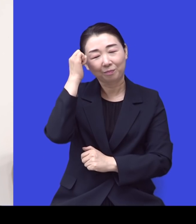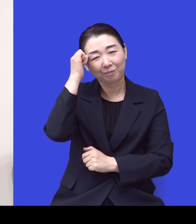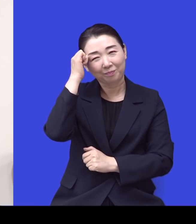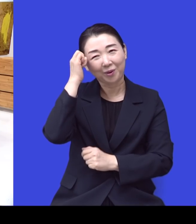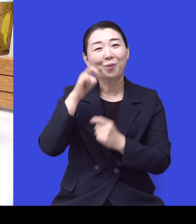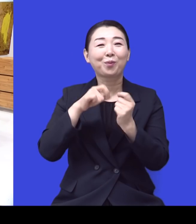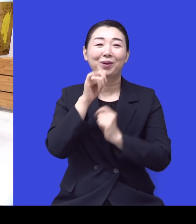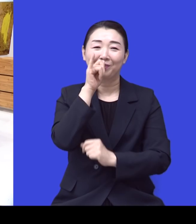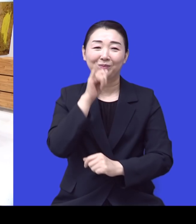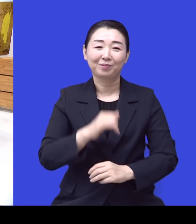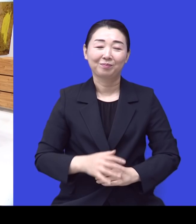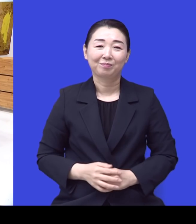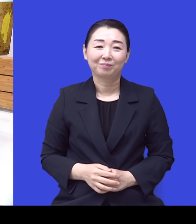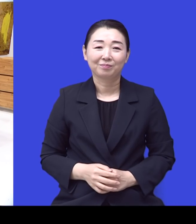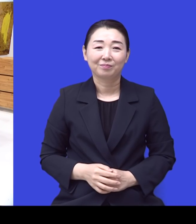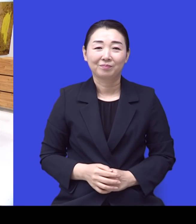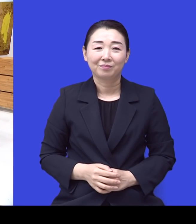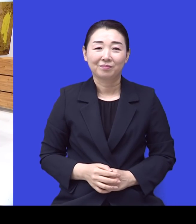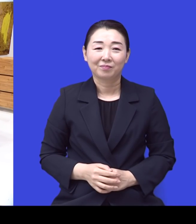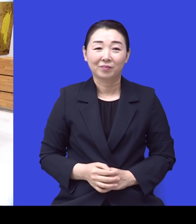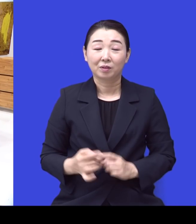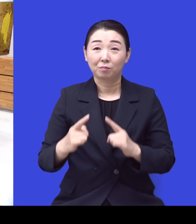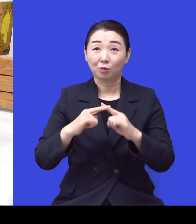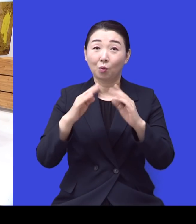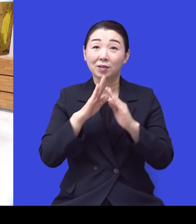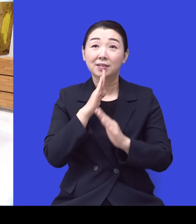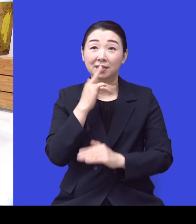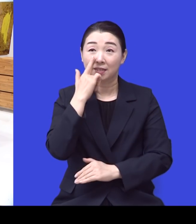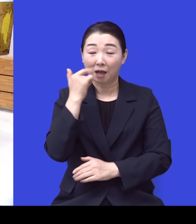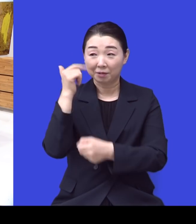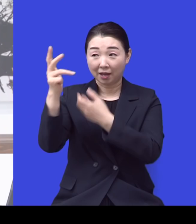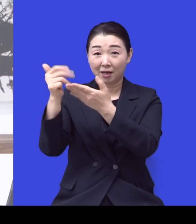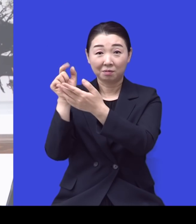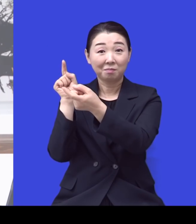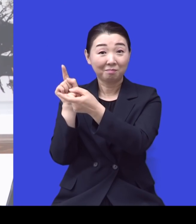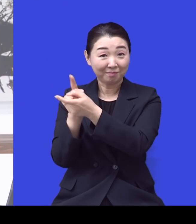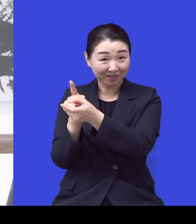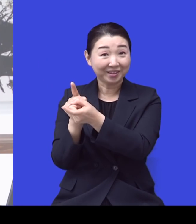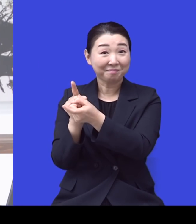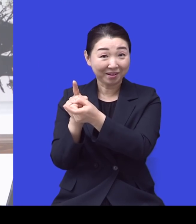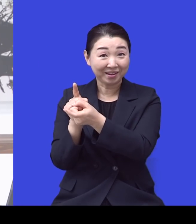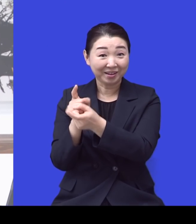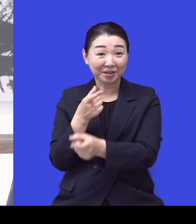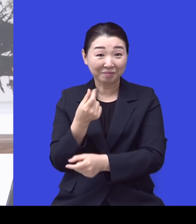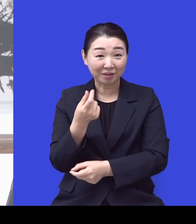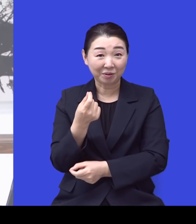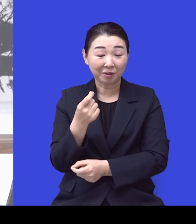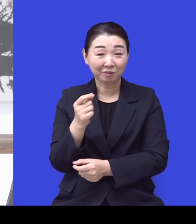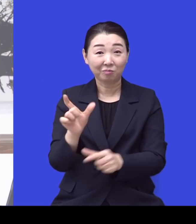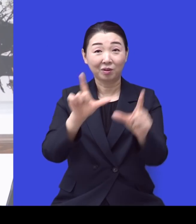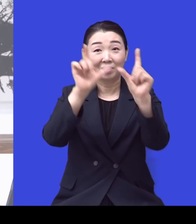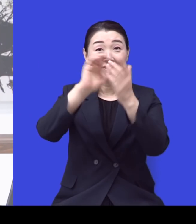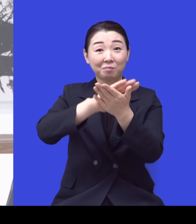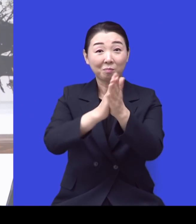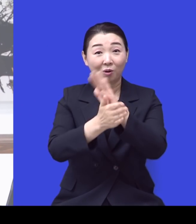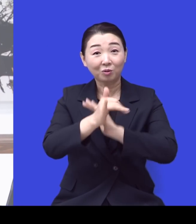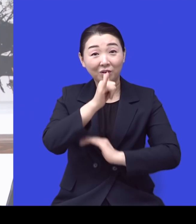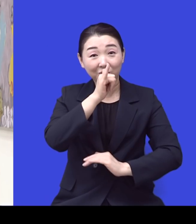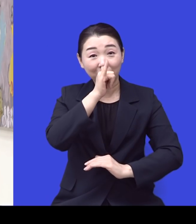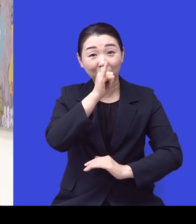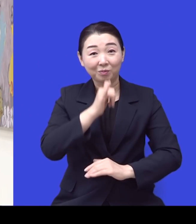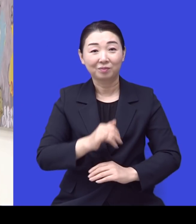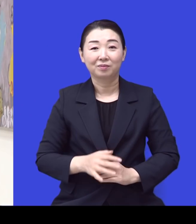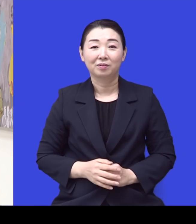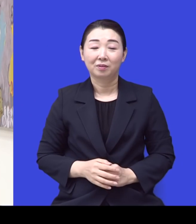남죠. 네. 그럼 네, 이제 네. 교회에서 진짜 아버지인 하나님을 만나셨잖아요. 네. 그 삶의 변화가 좀 엄청 많이 있으셨을 그러니까 것 같아요.